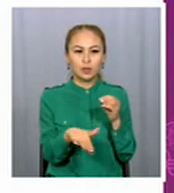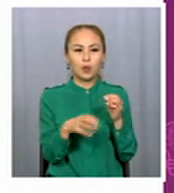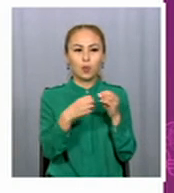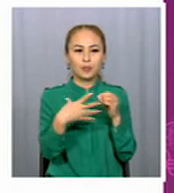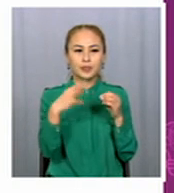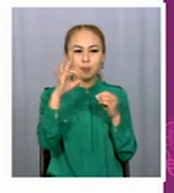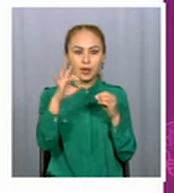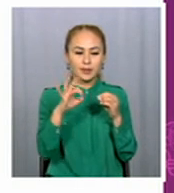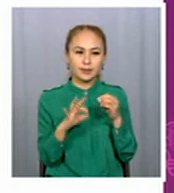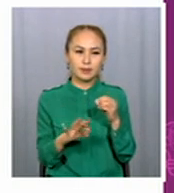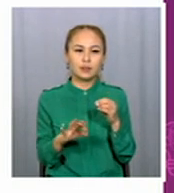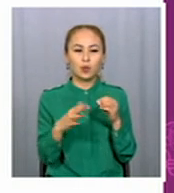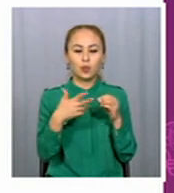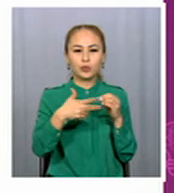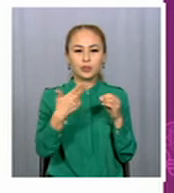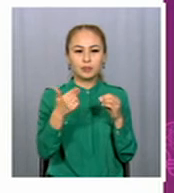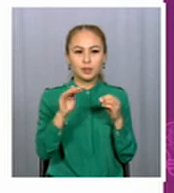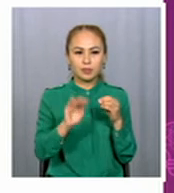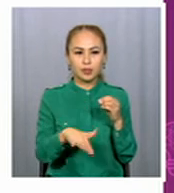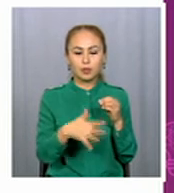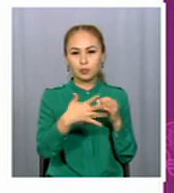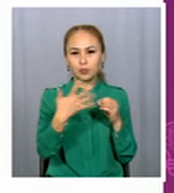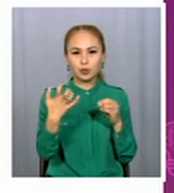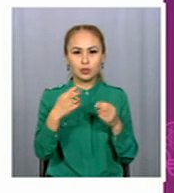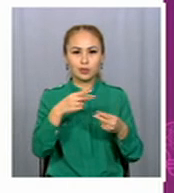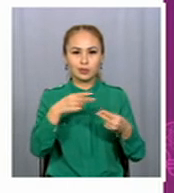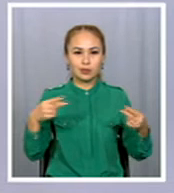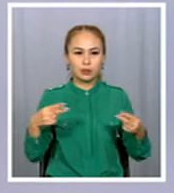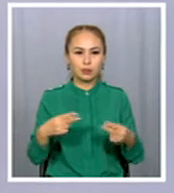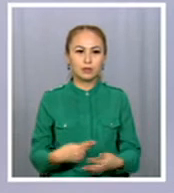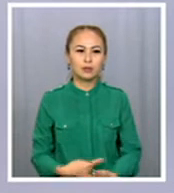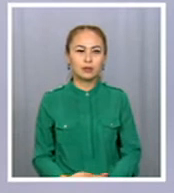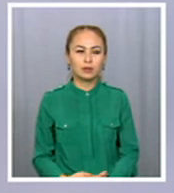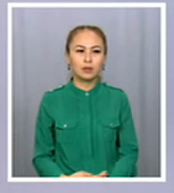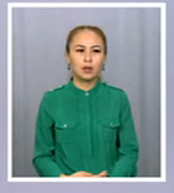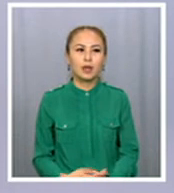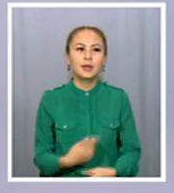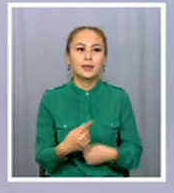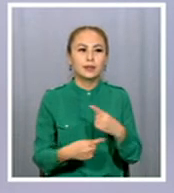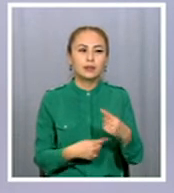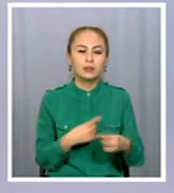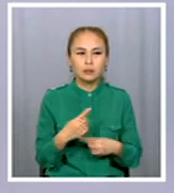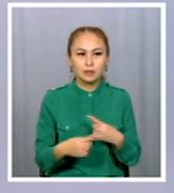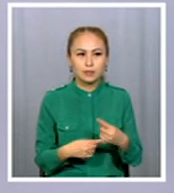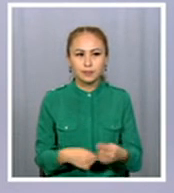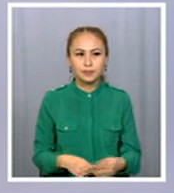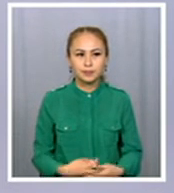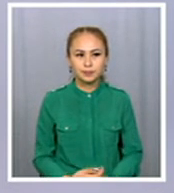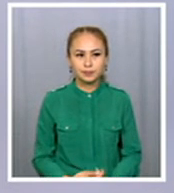15%-ы 31 500-ге тең екен. Келесі.